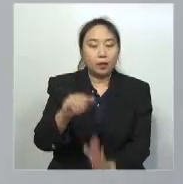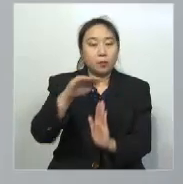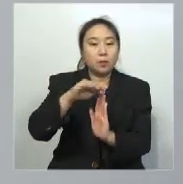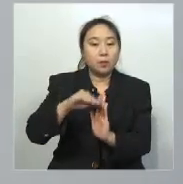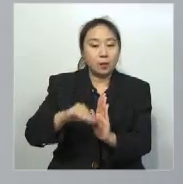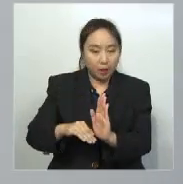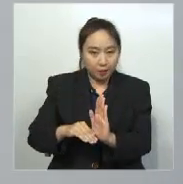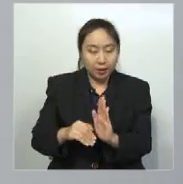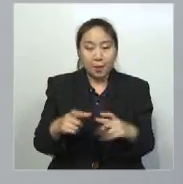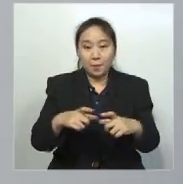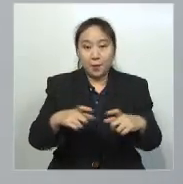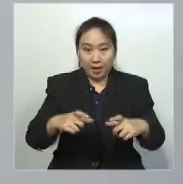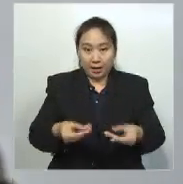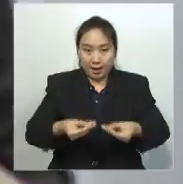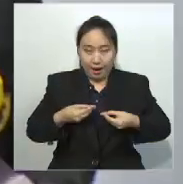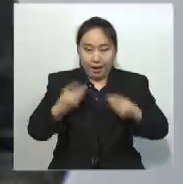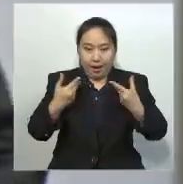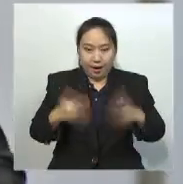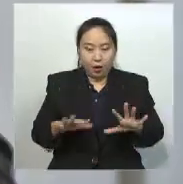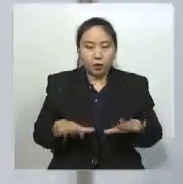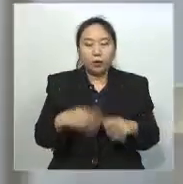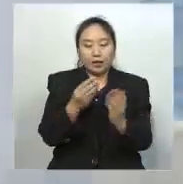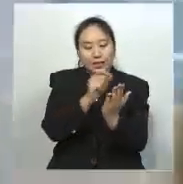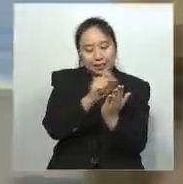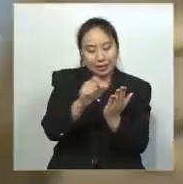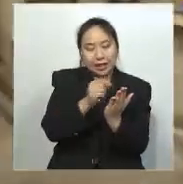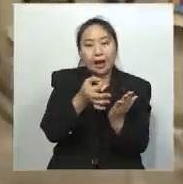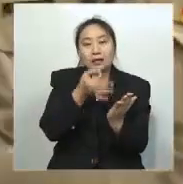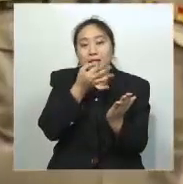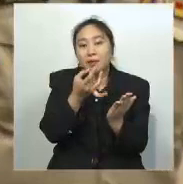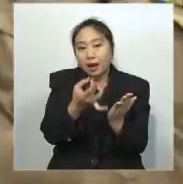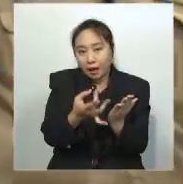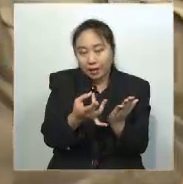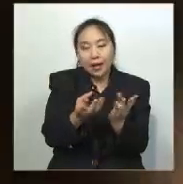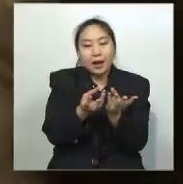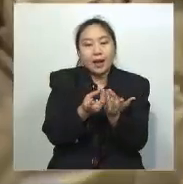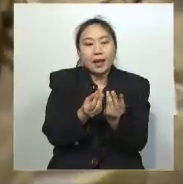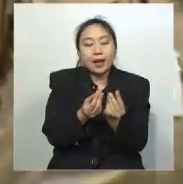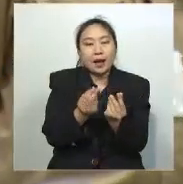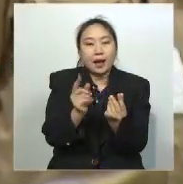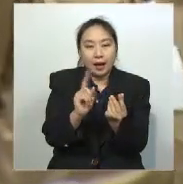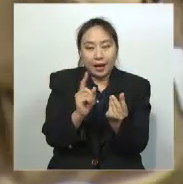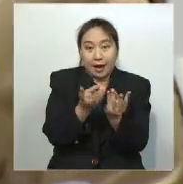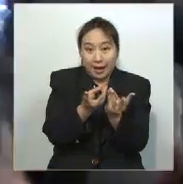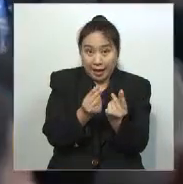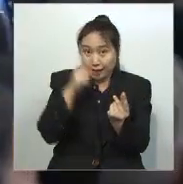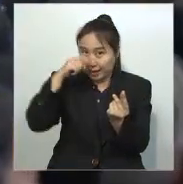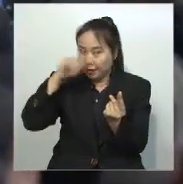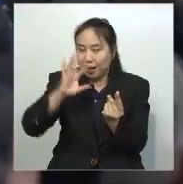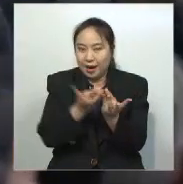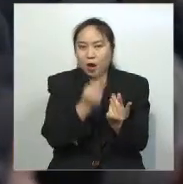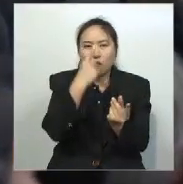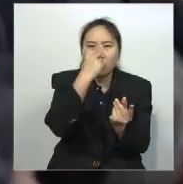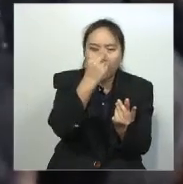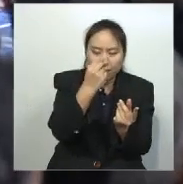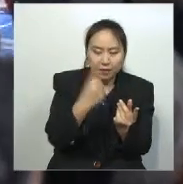เมื่อผู้สมัครได้รับบัตรเลือกตั้งแล้วนะคะก็ต้องกรอกรายละเอียดกลุ่มอาชีพกรอกหมายเลขด้วยเลขอาราบิกลงในช่องเลือกผู้สมั